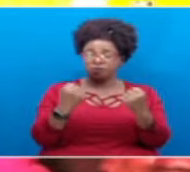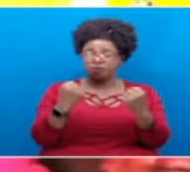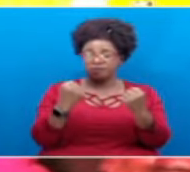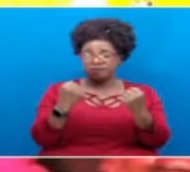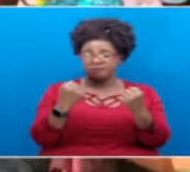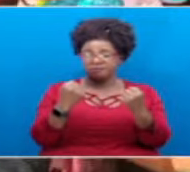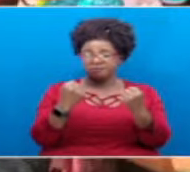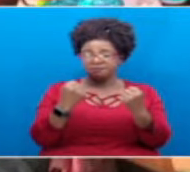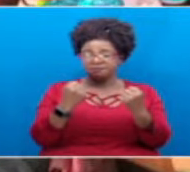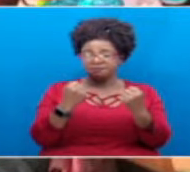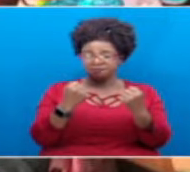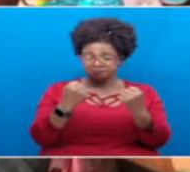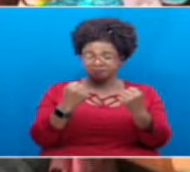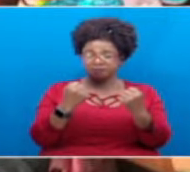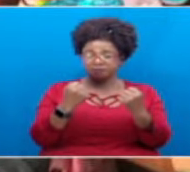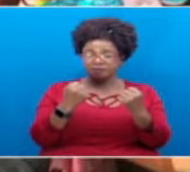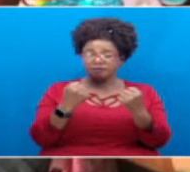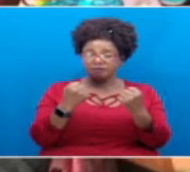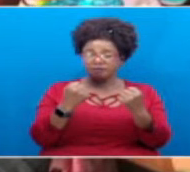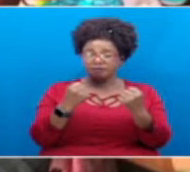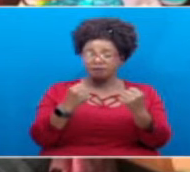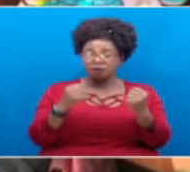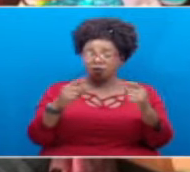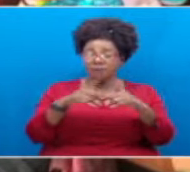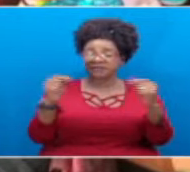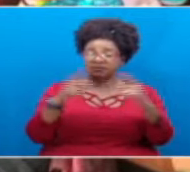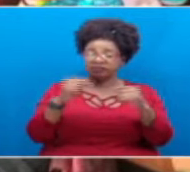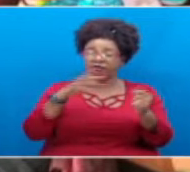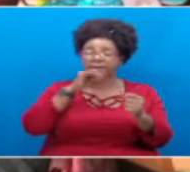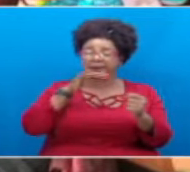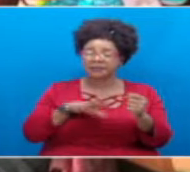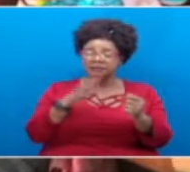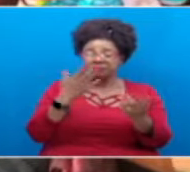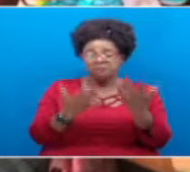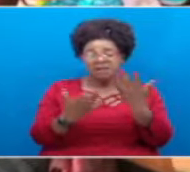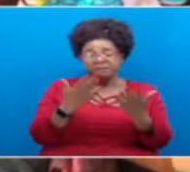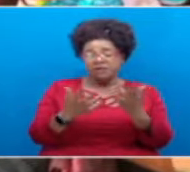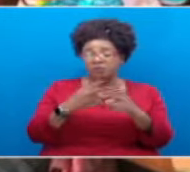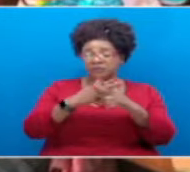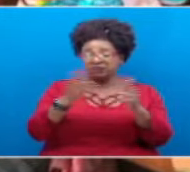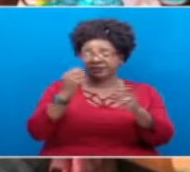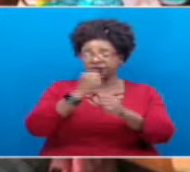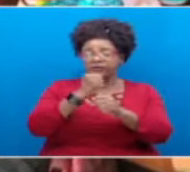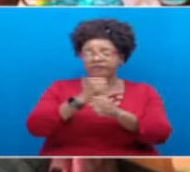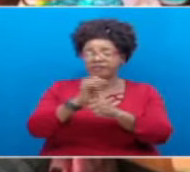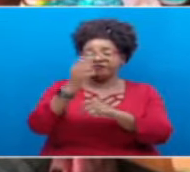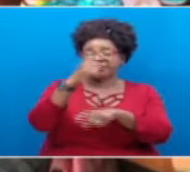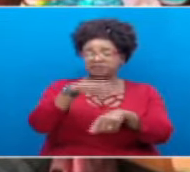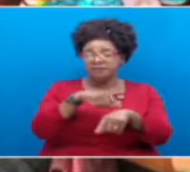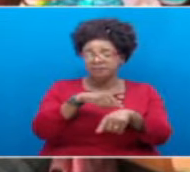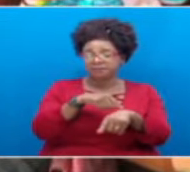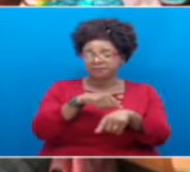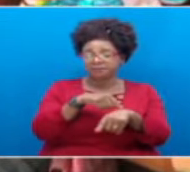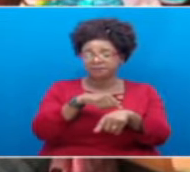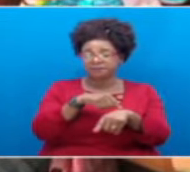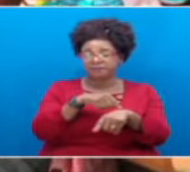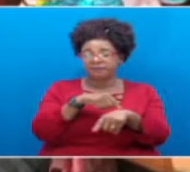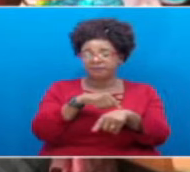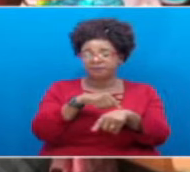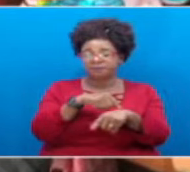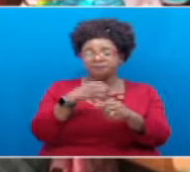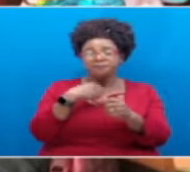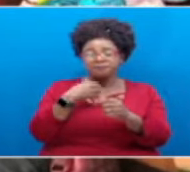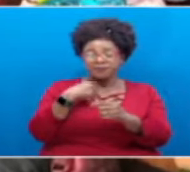amechanjwa. What is your message for parents when they maybe wataanza kufanya hiyo for the first time? Naweza kuambia